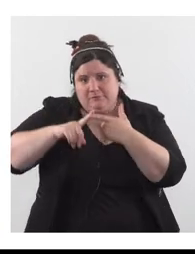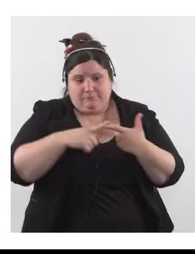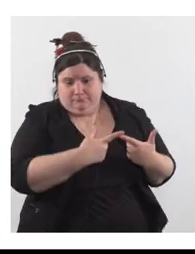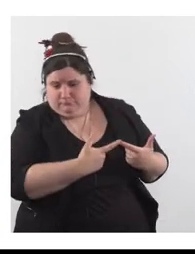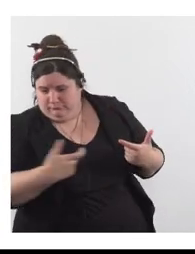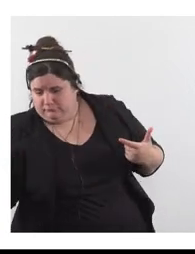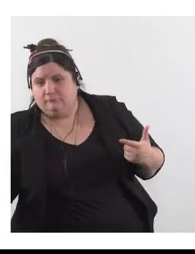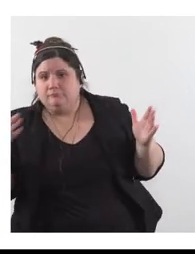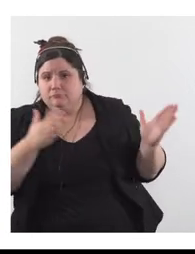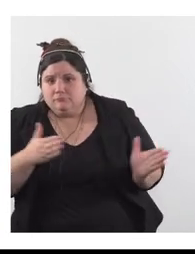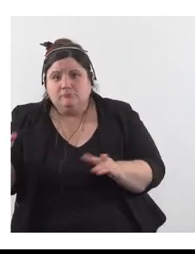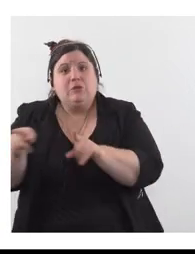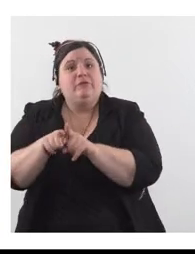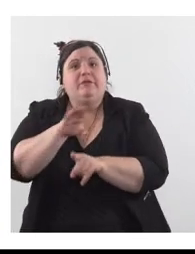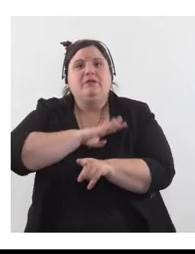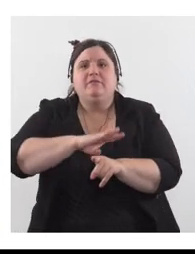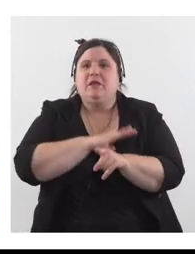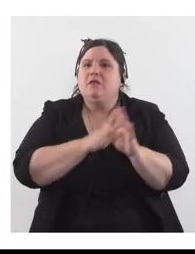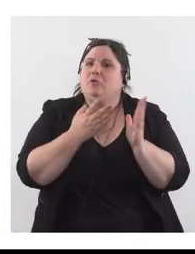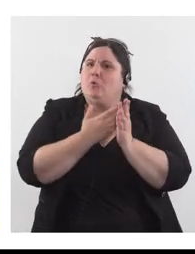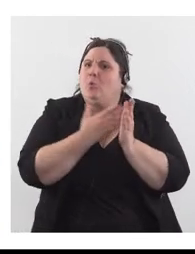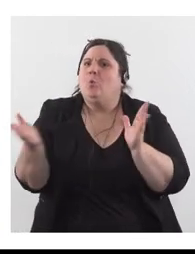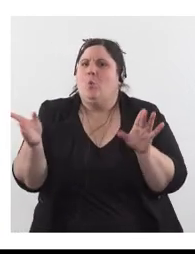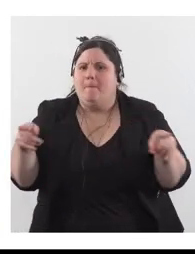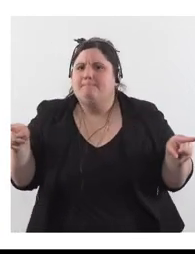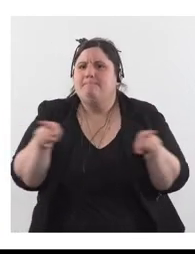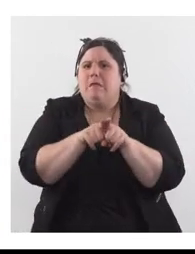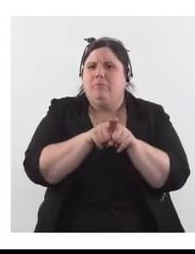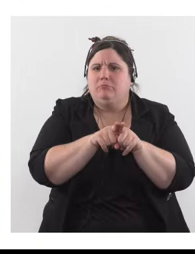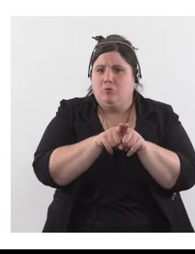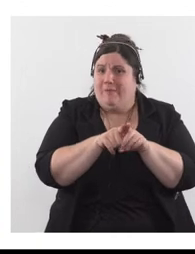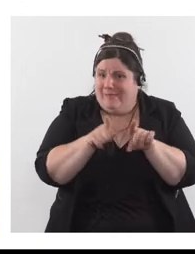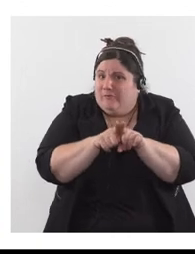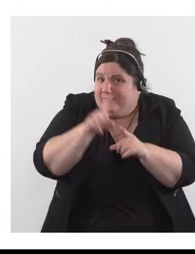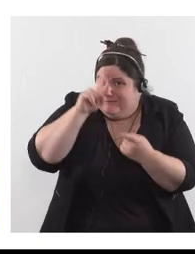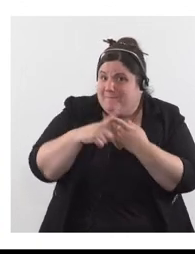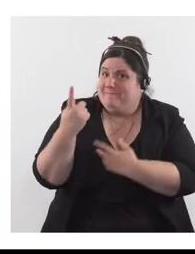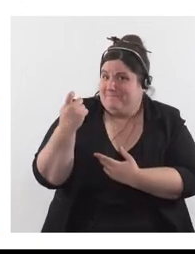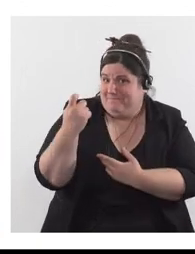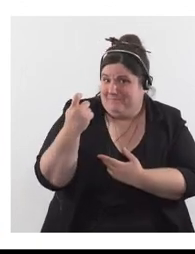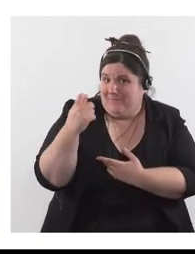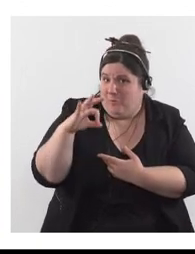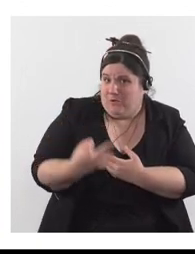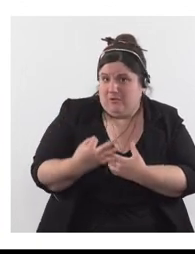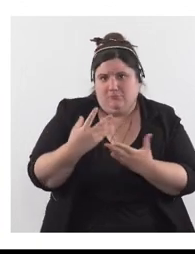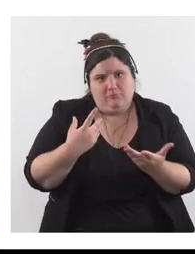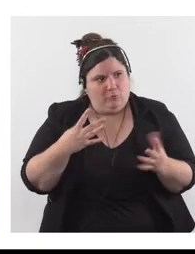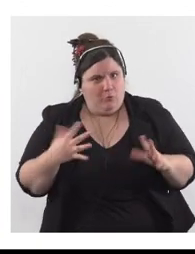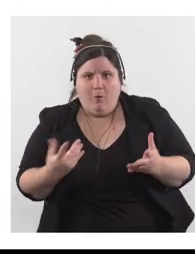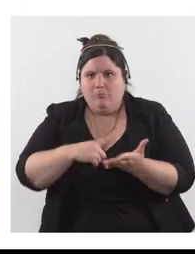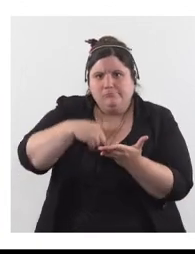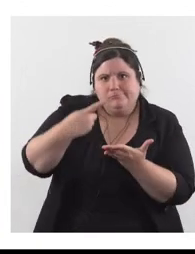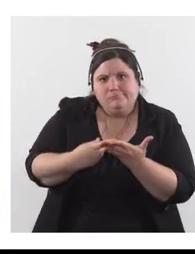question d'harmonisation, puis aussi des dimensions quand même financières en termes de ressources qui sont importantes.